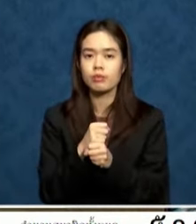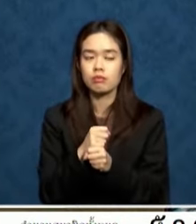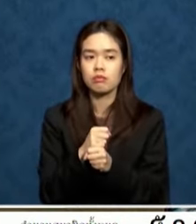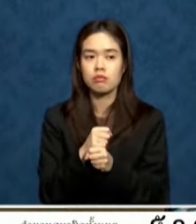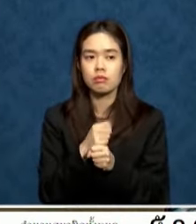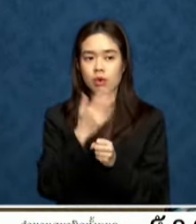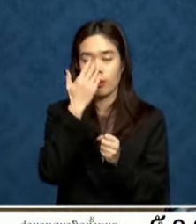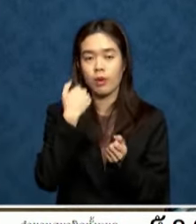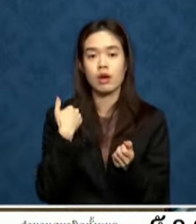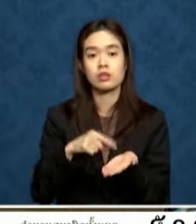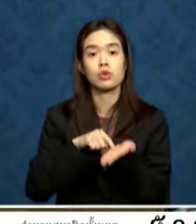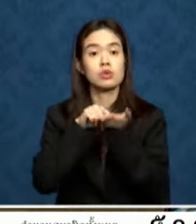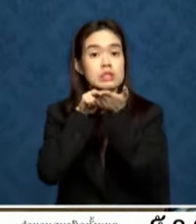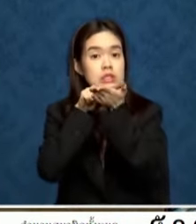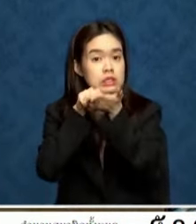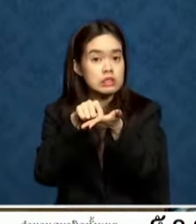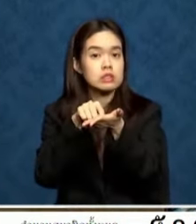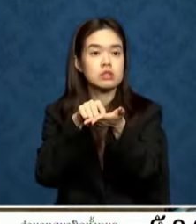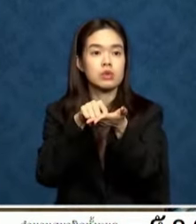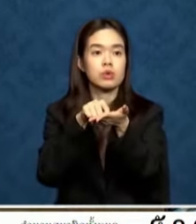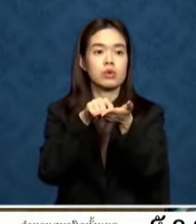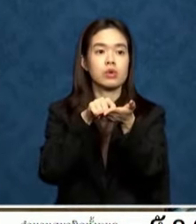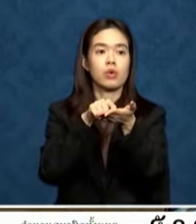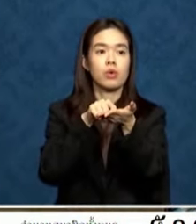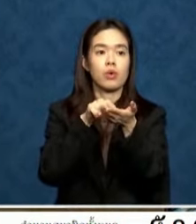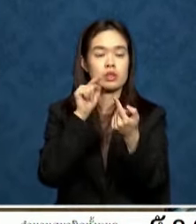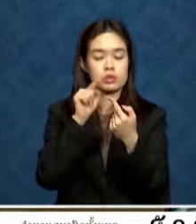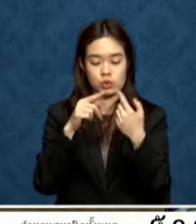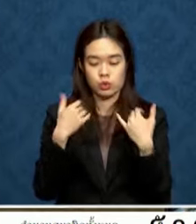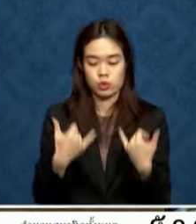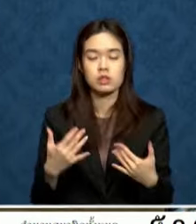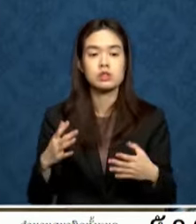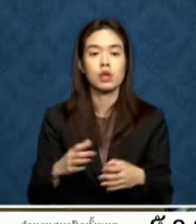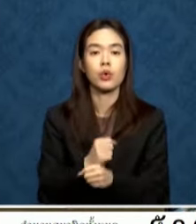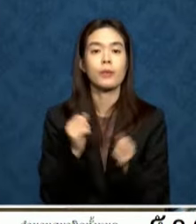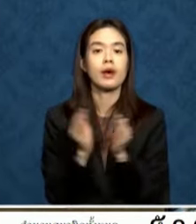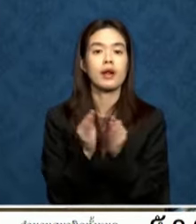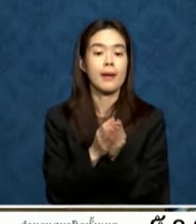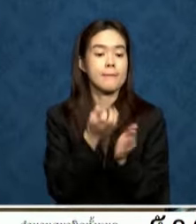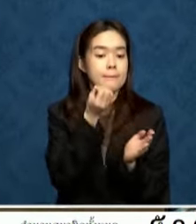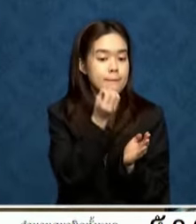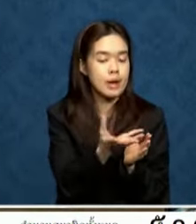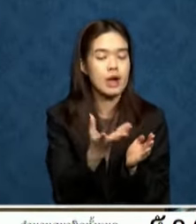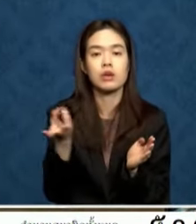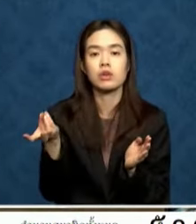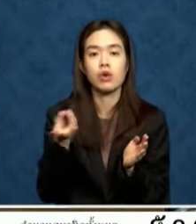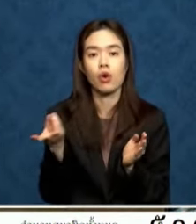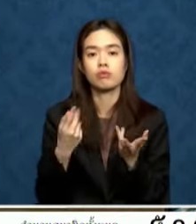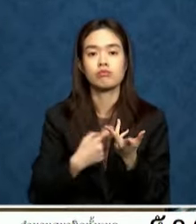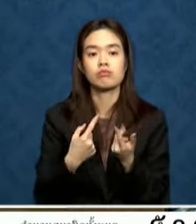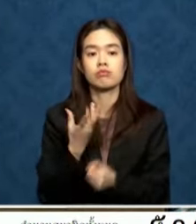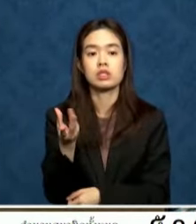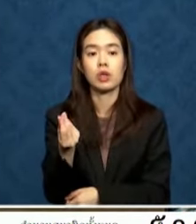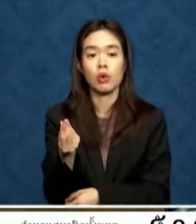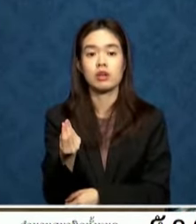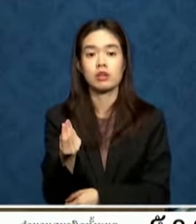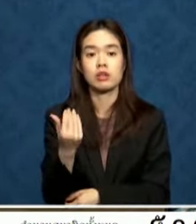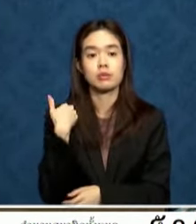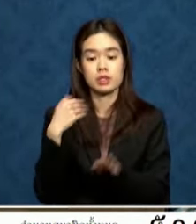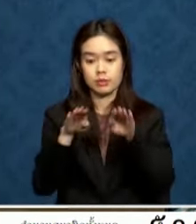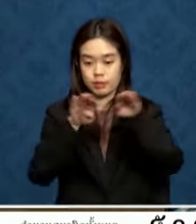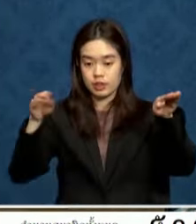ไปสู่ข้อสรุปว่าหลักเกณฑ์ที่กำหนดว่าต้องได้เสียงมากหรือน้อยเท่าไหร่มันควรจะเป็นอย่